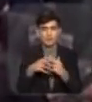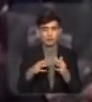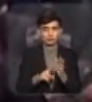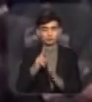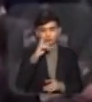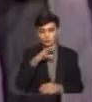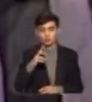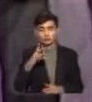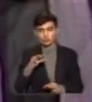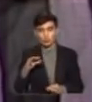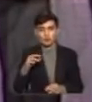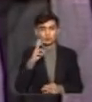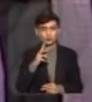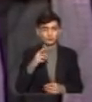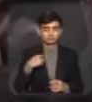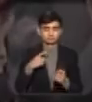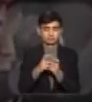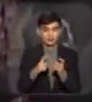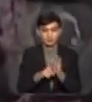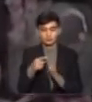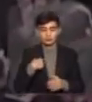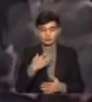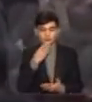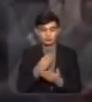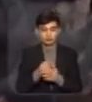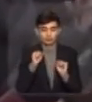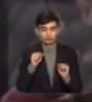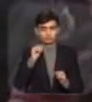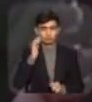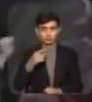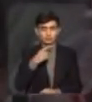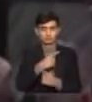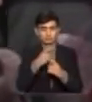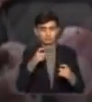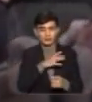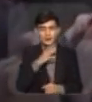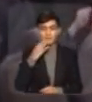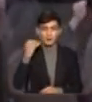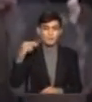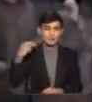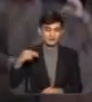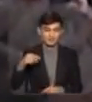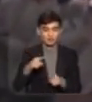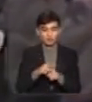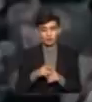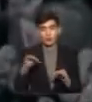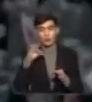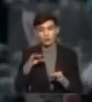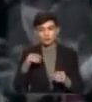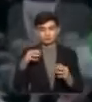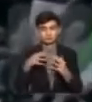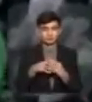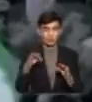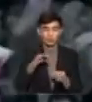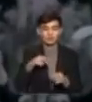алайда өзімізді кез келген агрессия алдында қорғаймыз деп мәлімдеме жасады. Әзірге Ақш президенті бұл соққыға қатысты